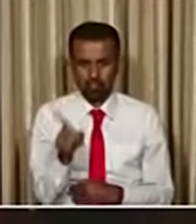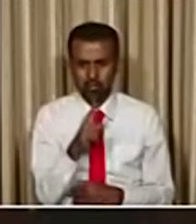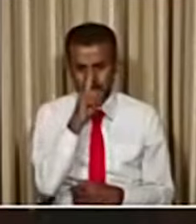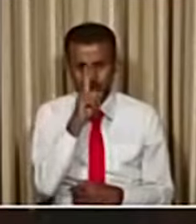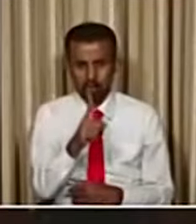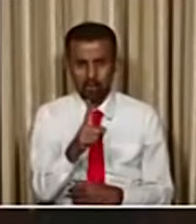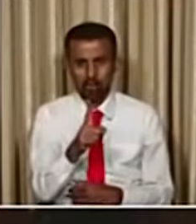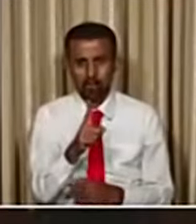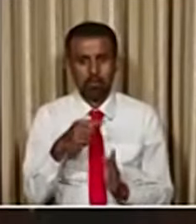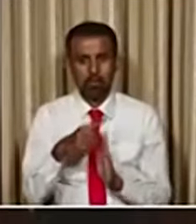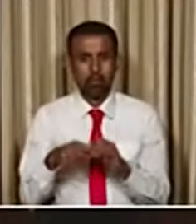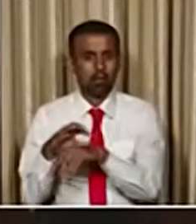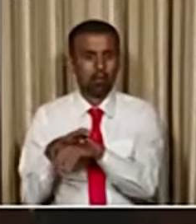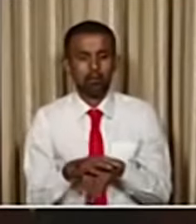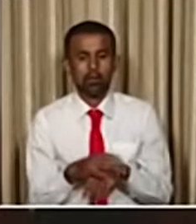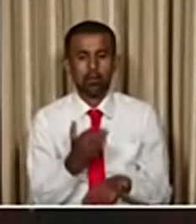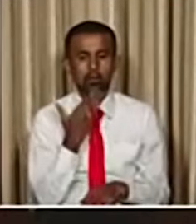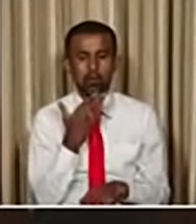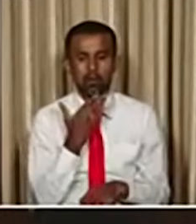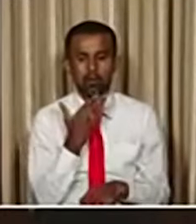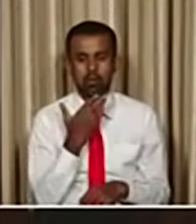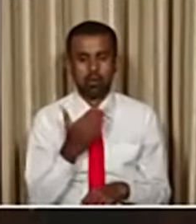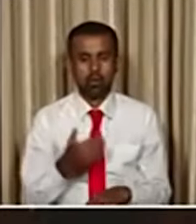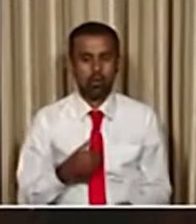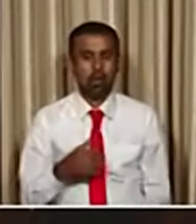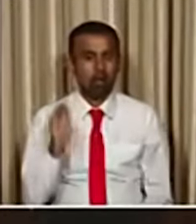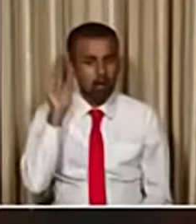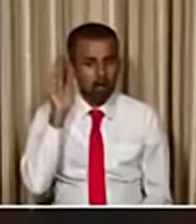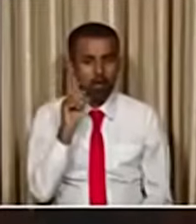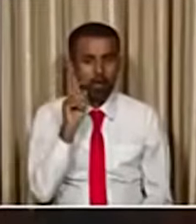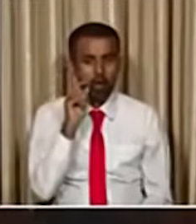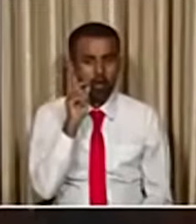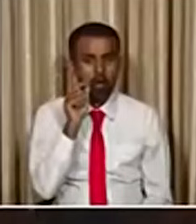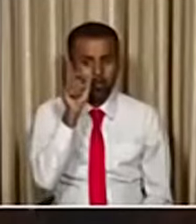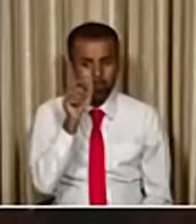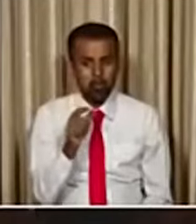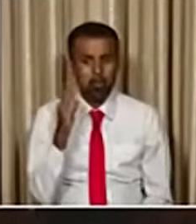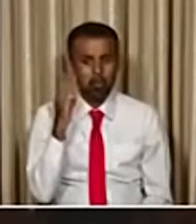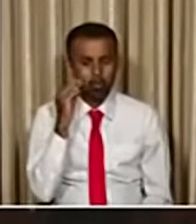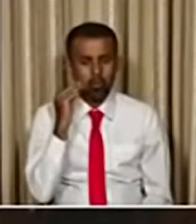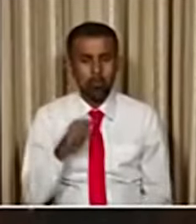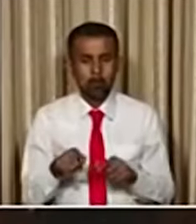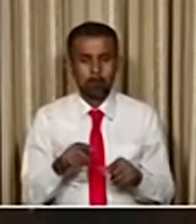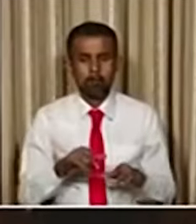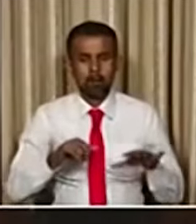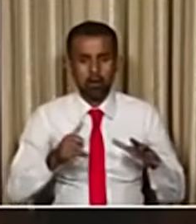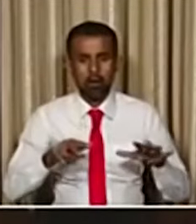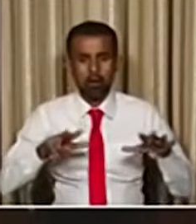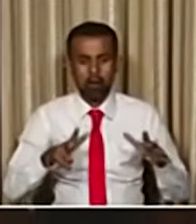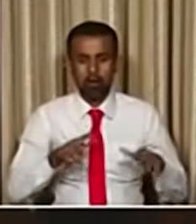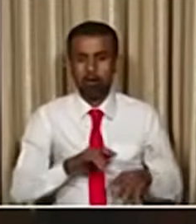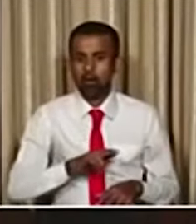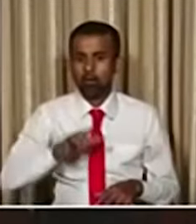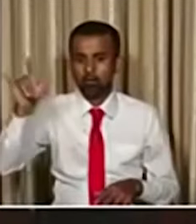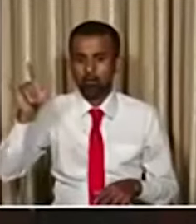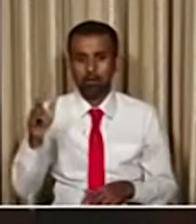සතියක් ඇතුළතදී මේ අය රටට ගෙන්නලා දෙන්න පුළුවන් කියලා. එතකොට අපි අහන්නේ ඔහුද මේ රුසියාවට මේ වෙනකොට 600ක් 800ක් යවලා